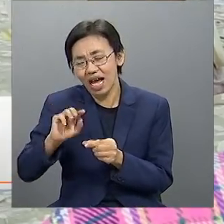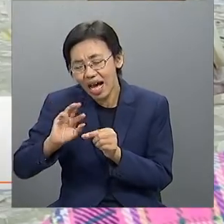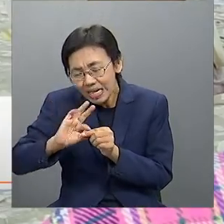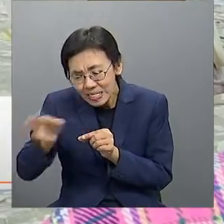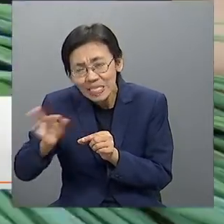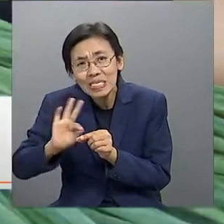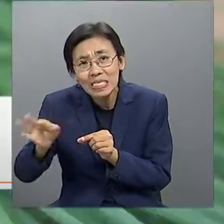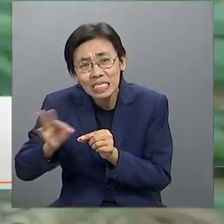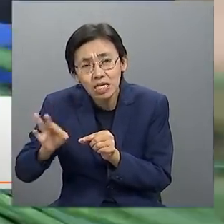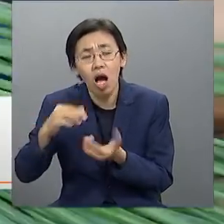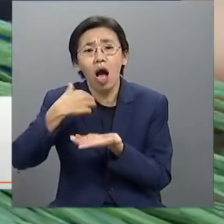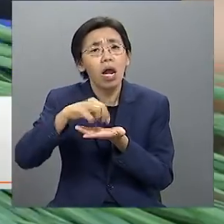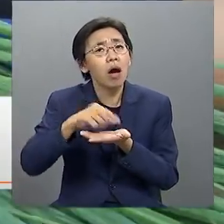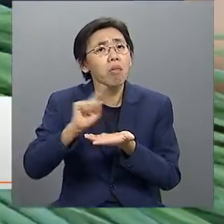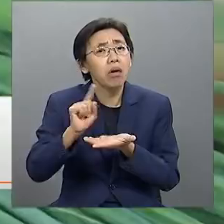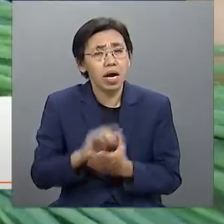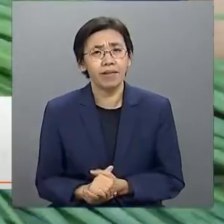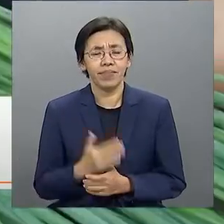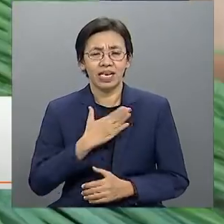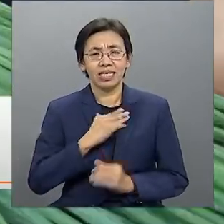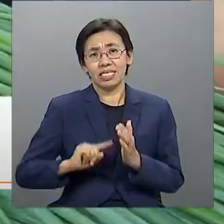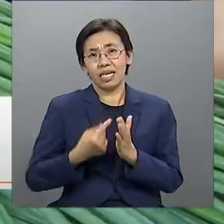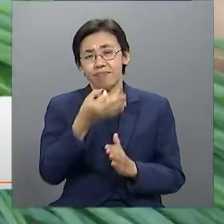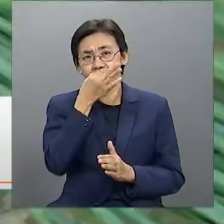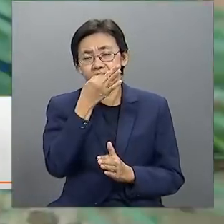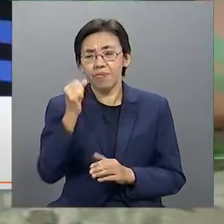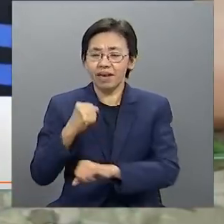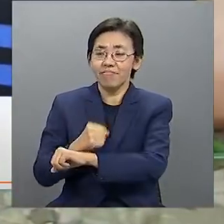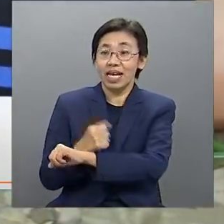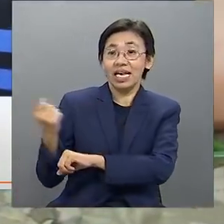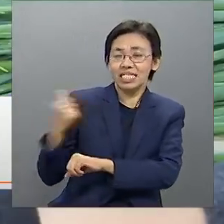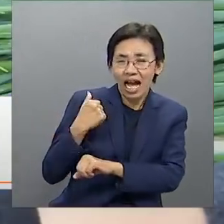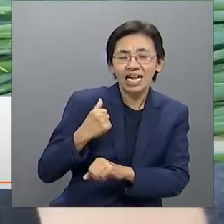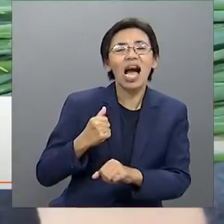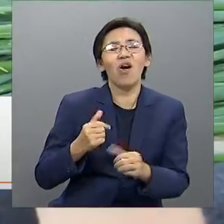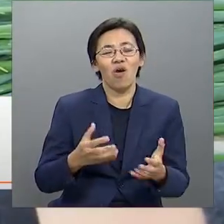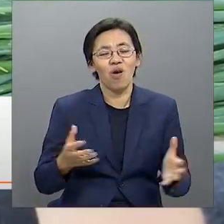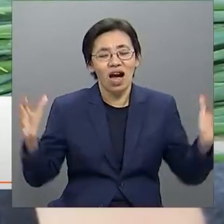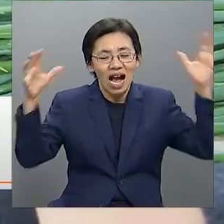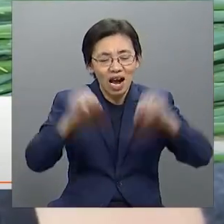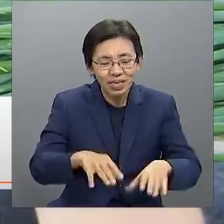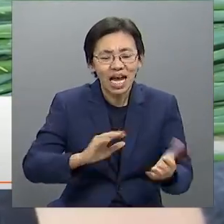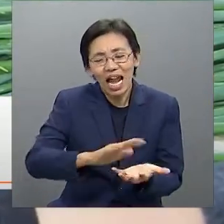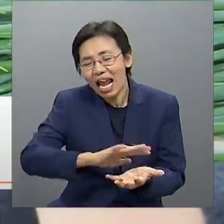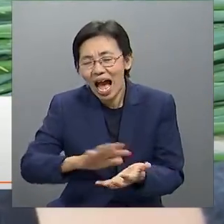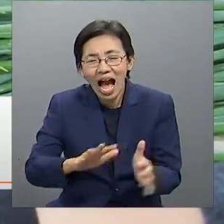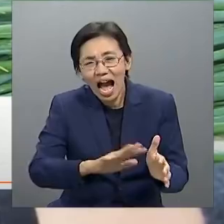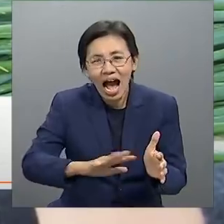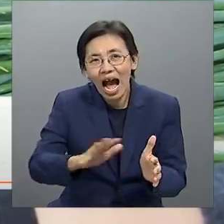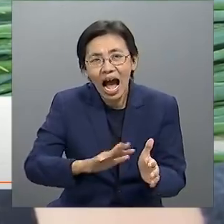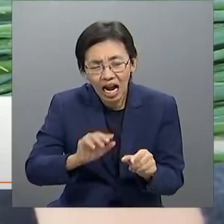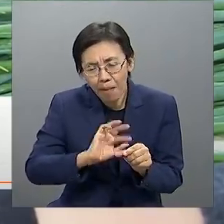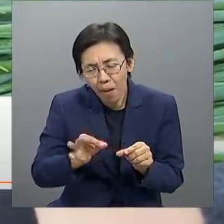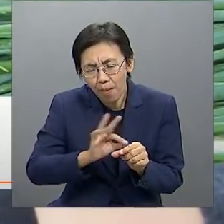บนี้บอกว่าตัวเองนั้นเนี่ยเริ่มต้นอาชีพรับจ้างล้างและปลอกต้นหอมครับด้วยการช่วยพี่สาวทำมาตั้งแ